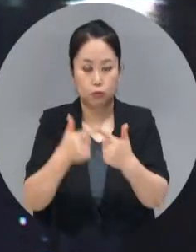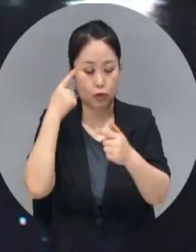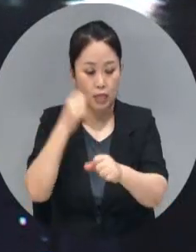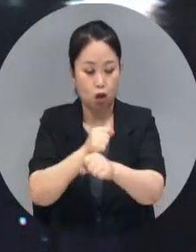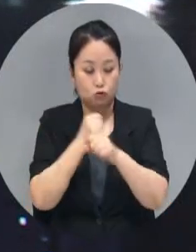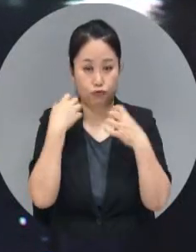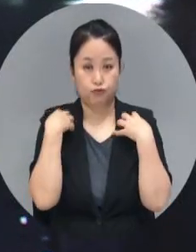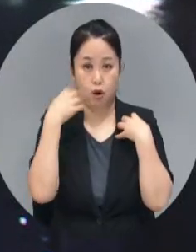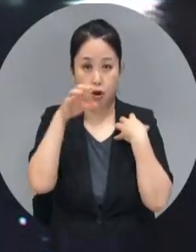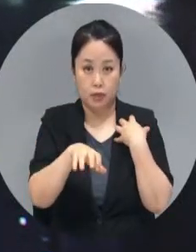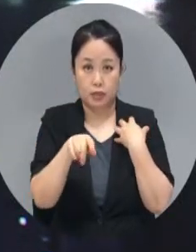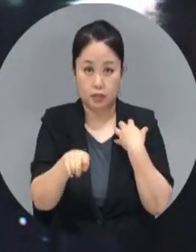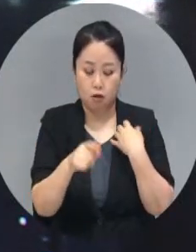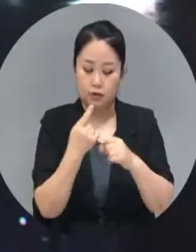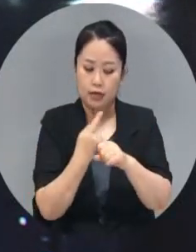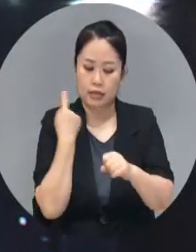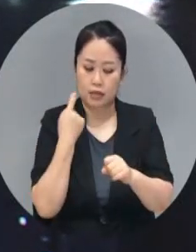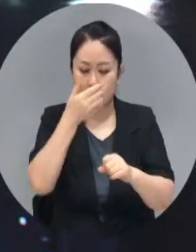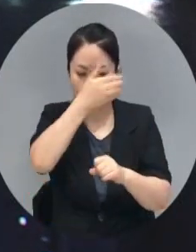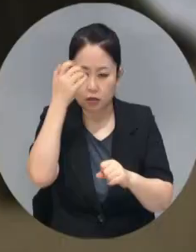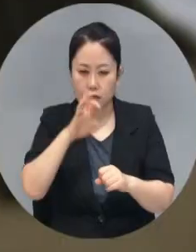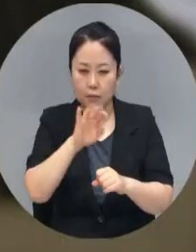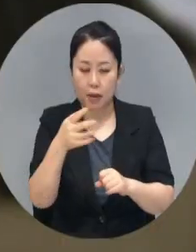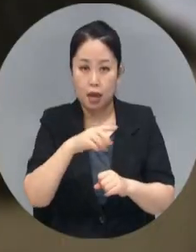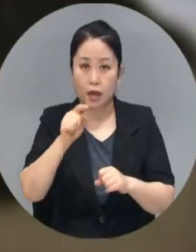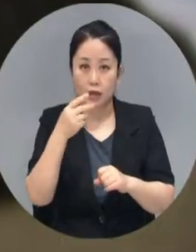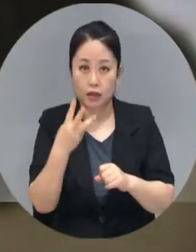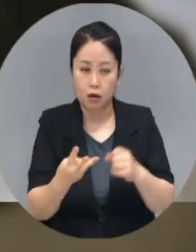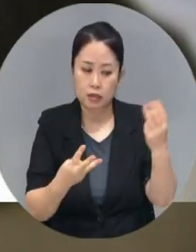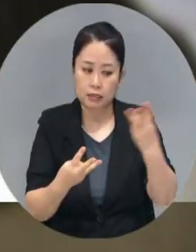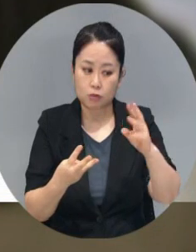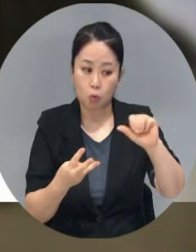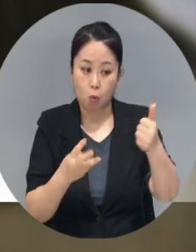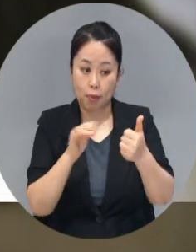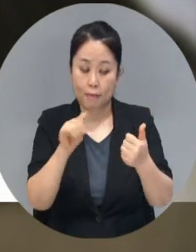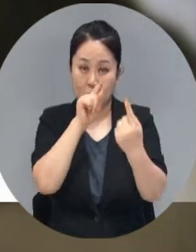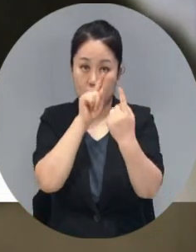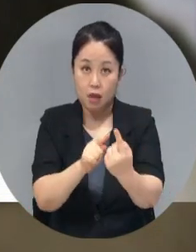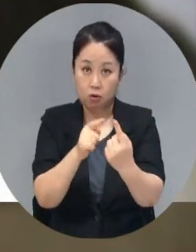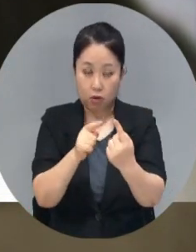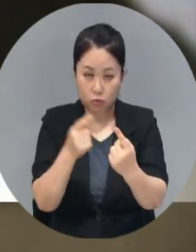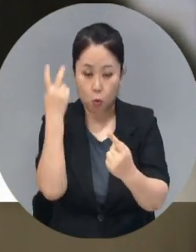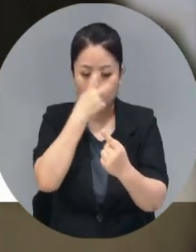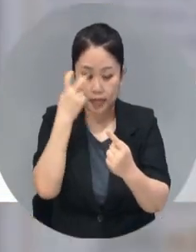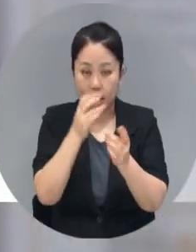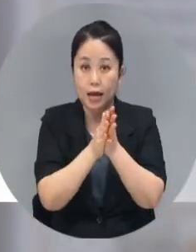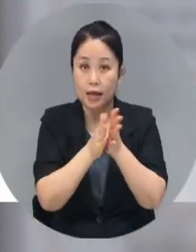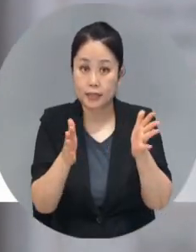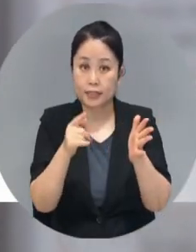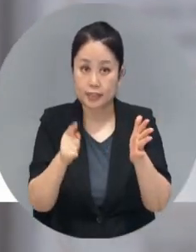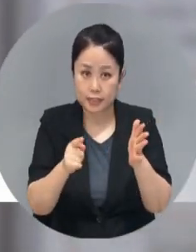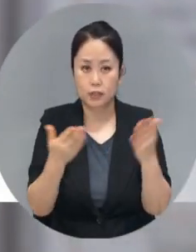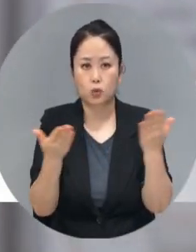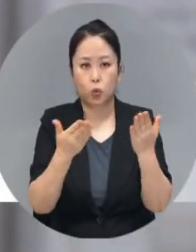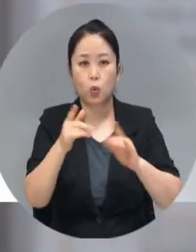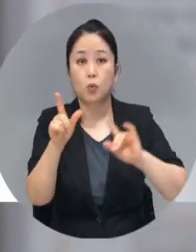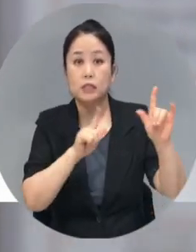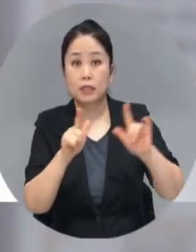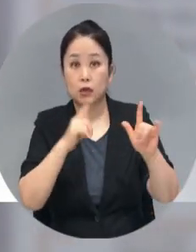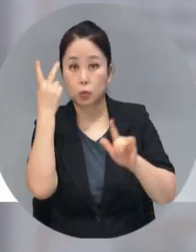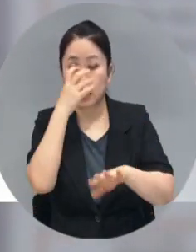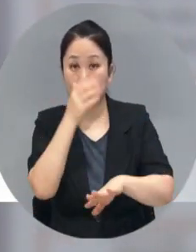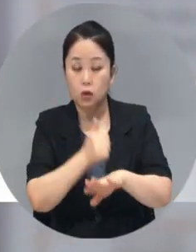부산 연구원이 지난해 청년 패널 3,500명을 대상으로 실시한 노동실태 조사 결과 부산을 떠날 의사가